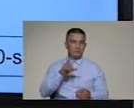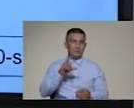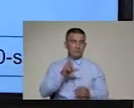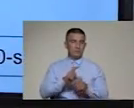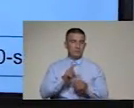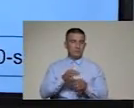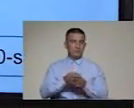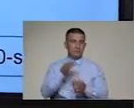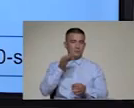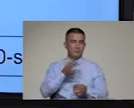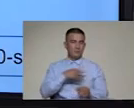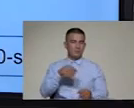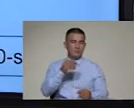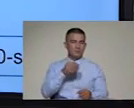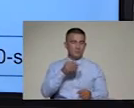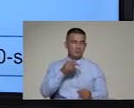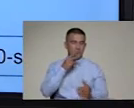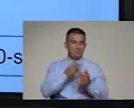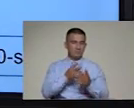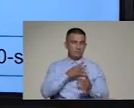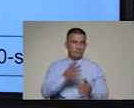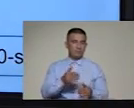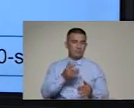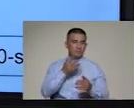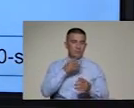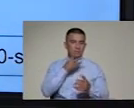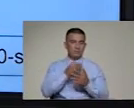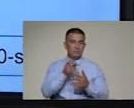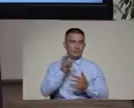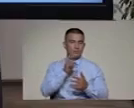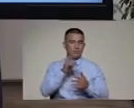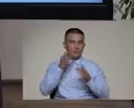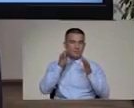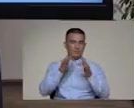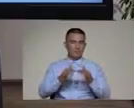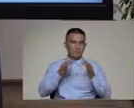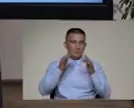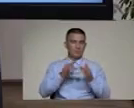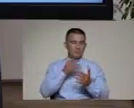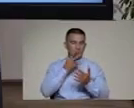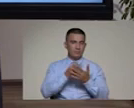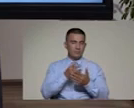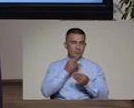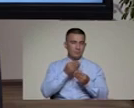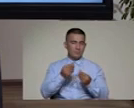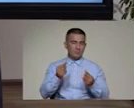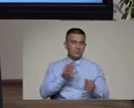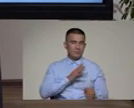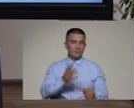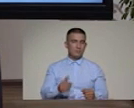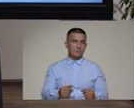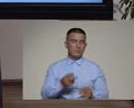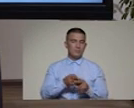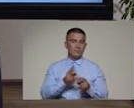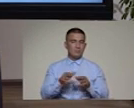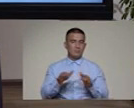biz proberkalarni chayqatdik. U yerda paga-paga bo'lgan cho'kmalarning yo'qolganligini ko'rdik. Endi aynan shu